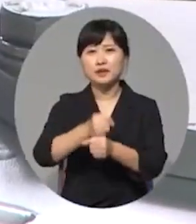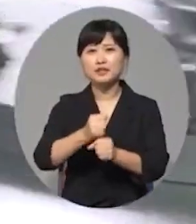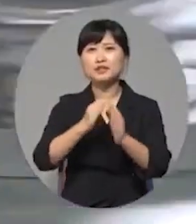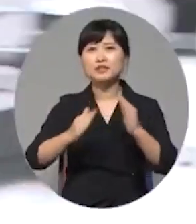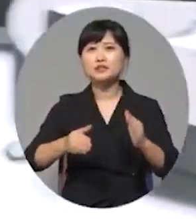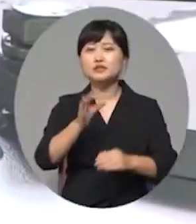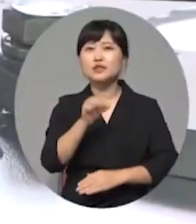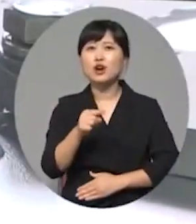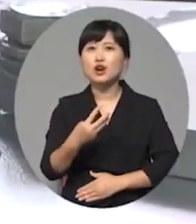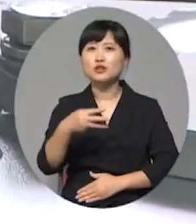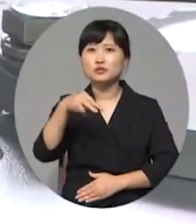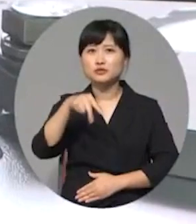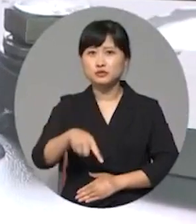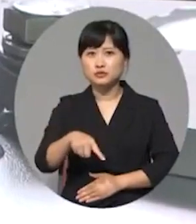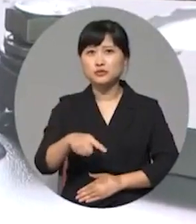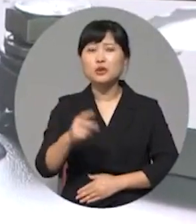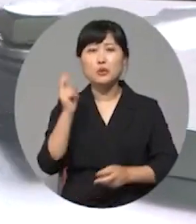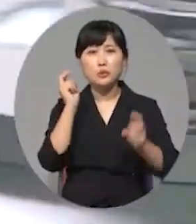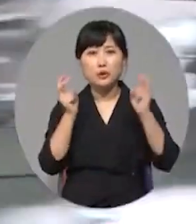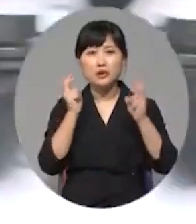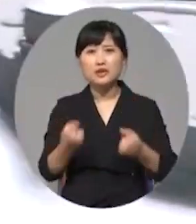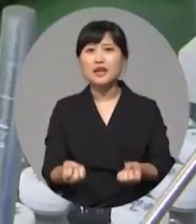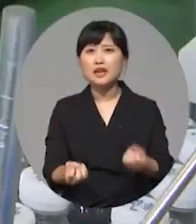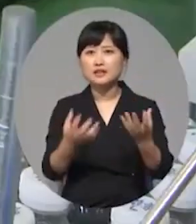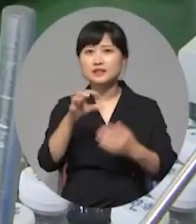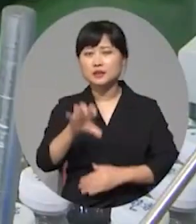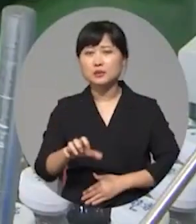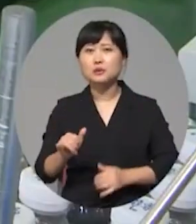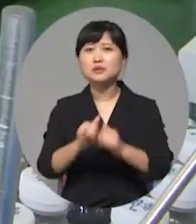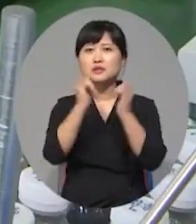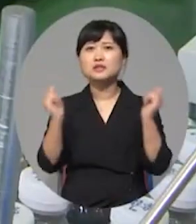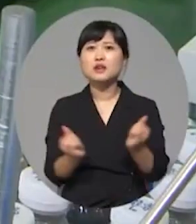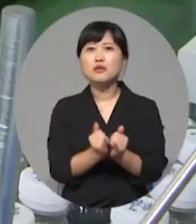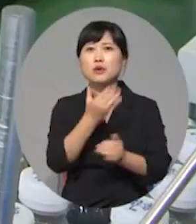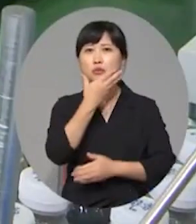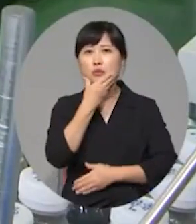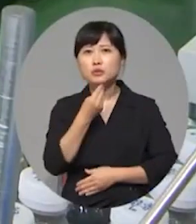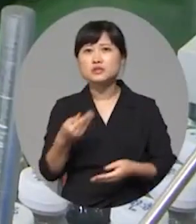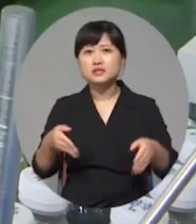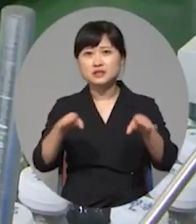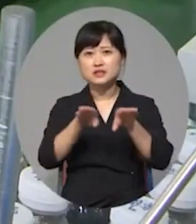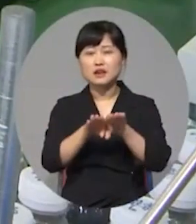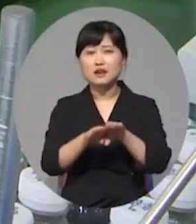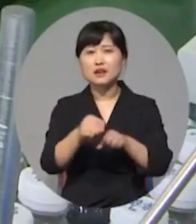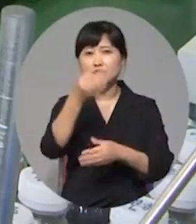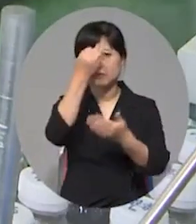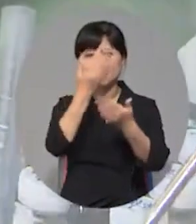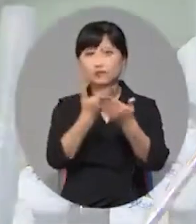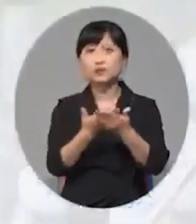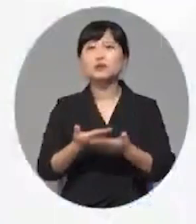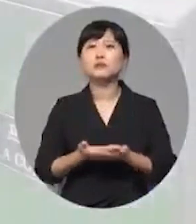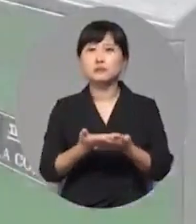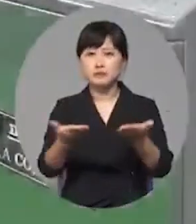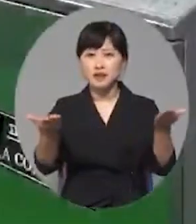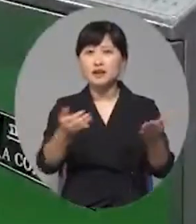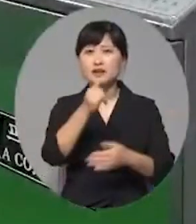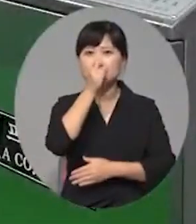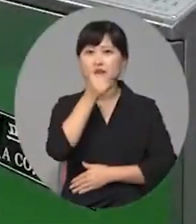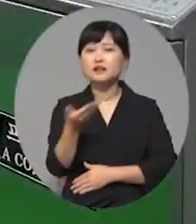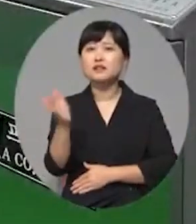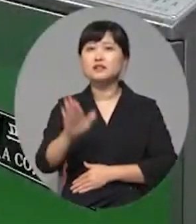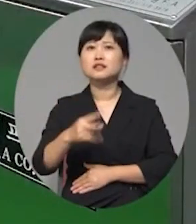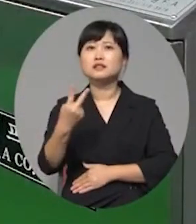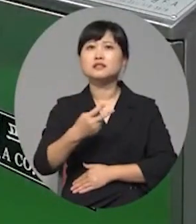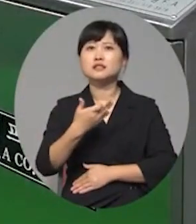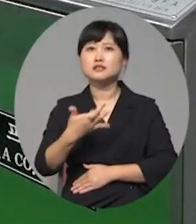전주 얼수는 주로 회의나 행사장, 사회복지시설 등에 무료로 보급됐습니다. 그런데 2019년